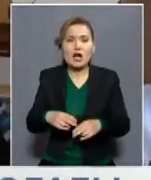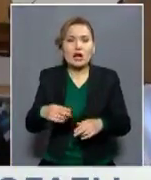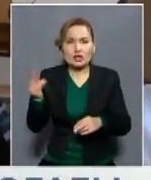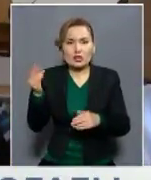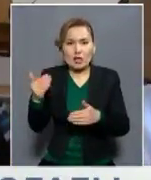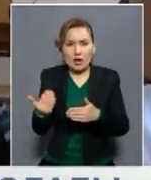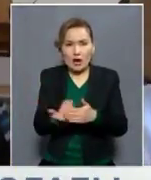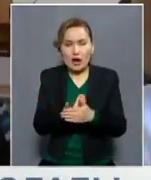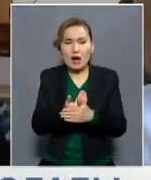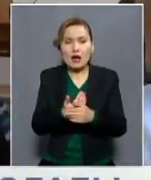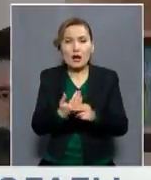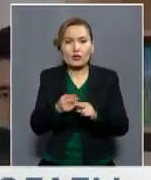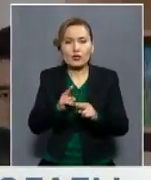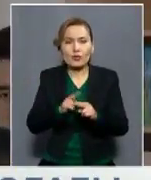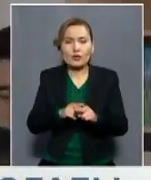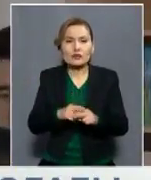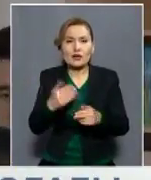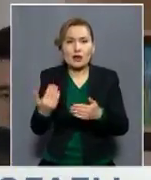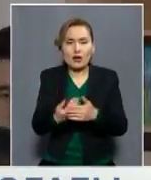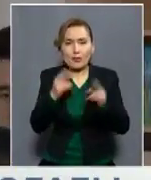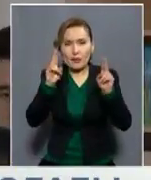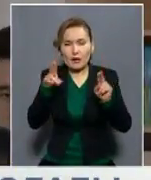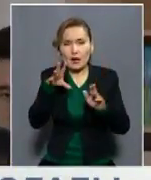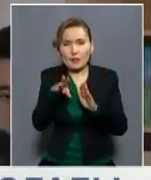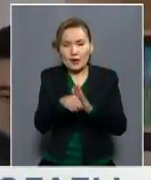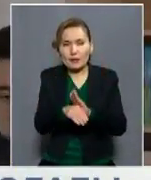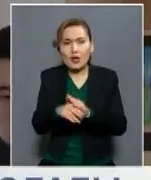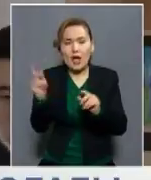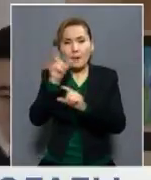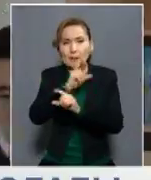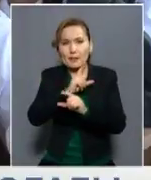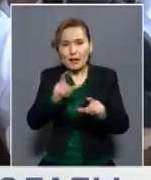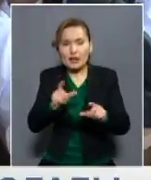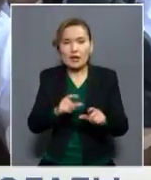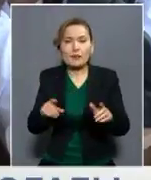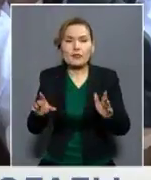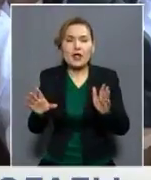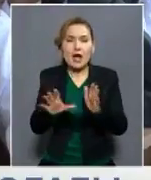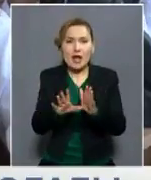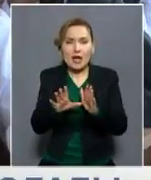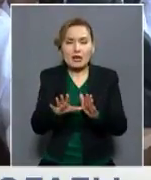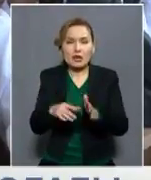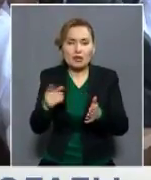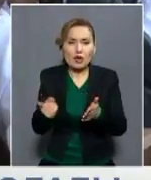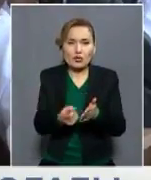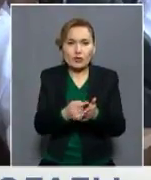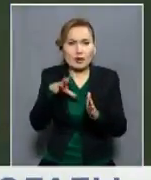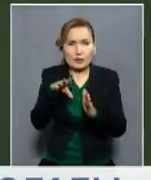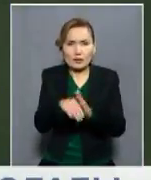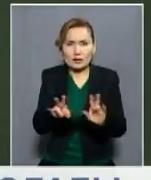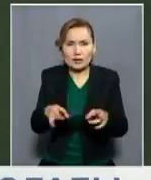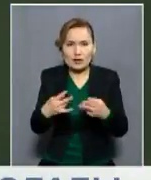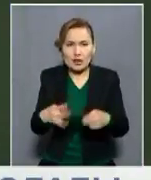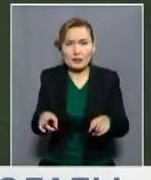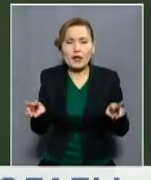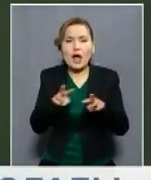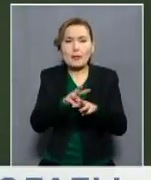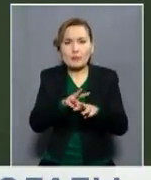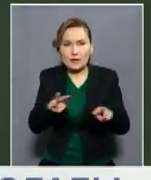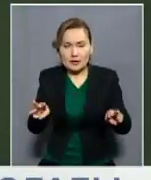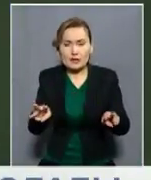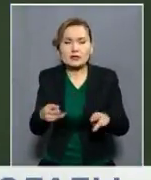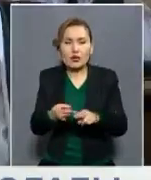төлейді. Сонымен қатар мектептердің ешқайсысы жаппай электронды күнделікті жүргізуге міндеттелмейді. Министр бұл